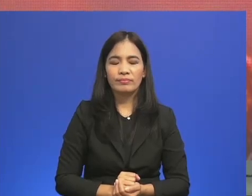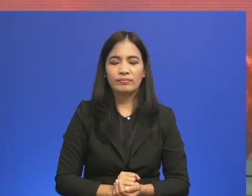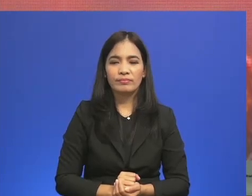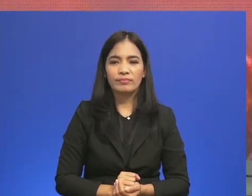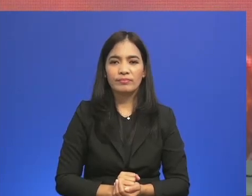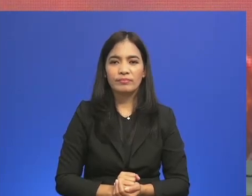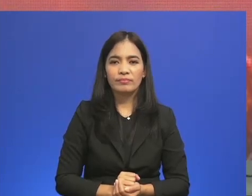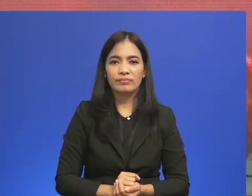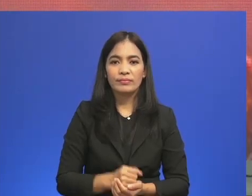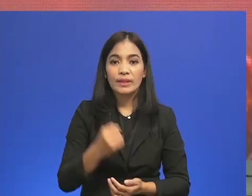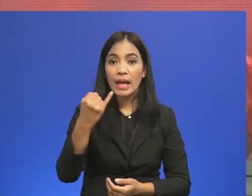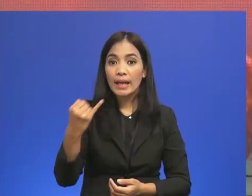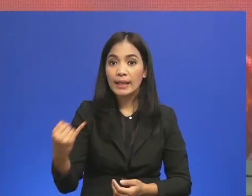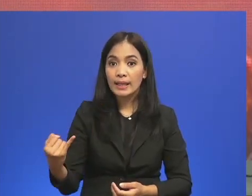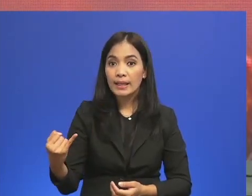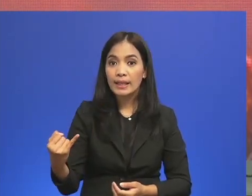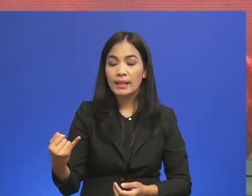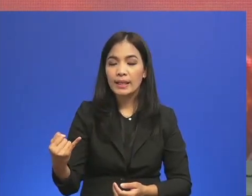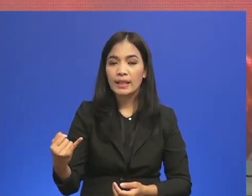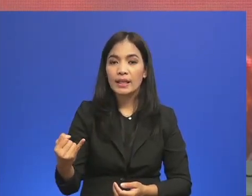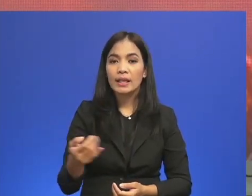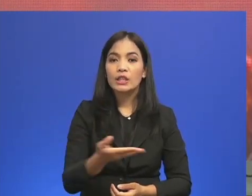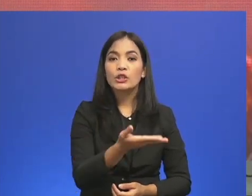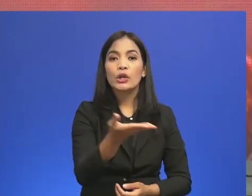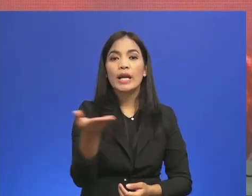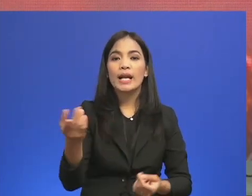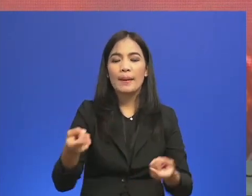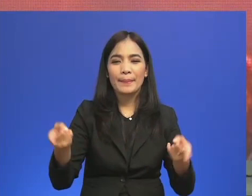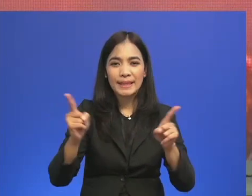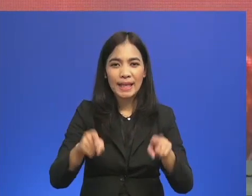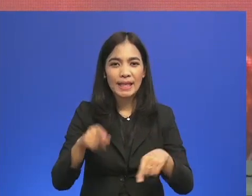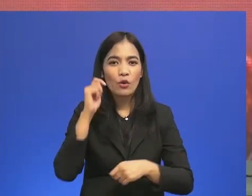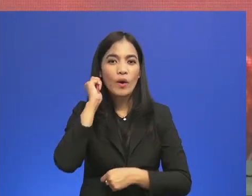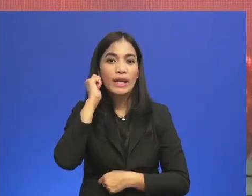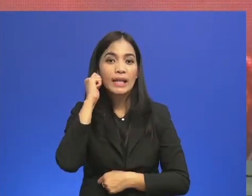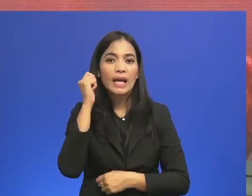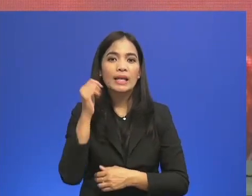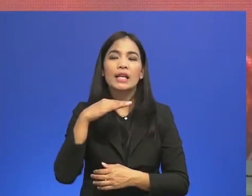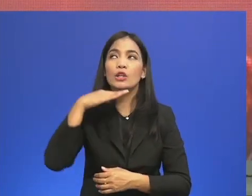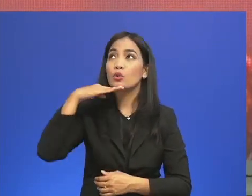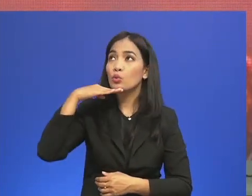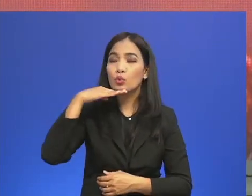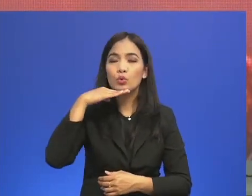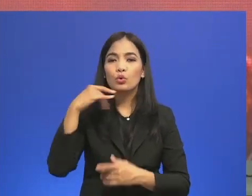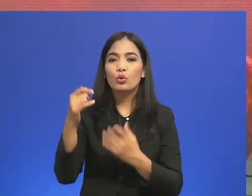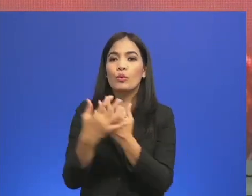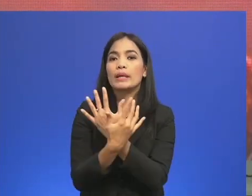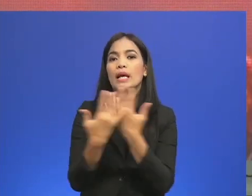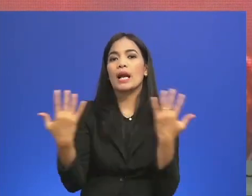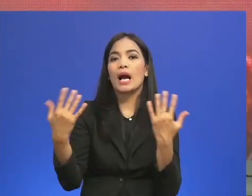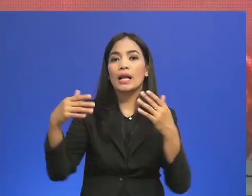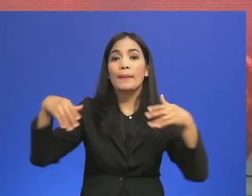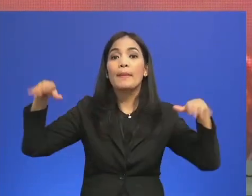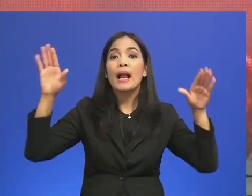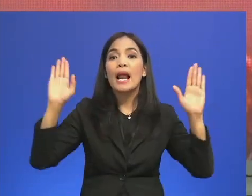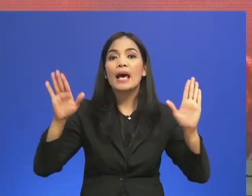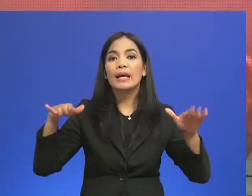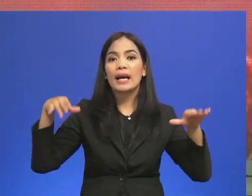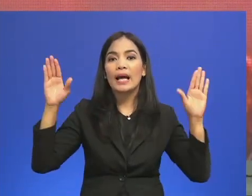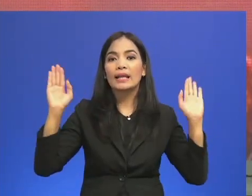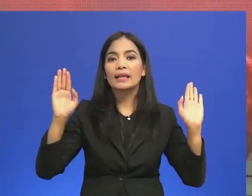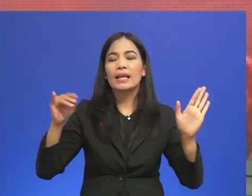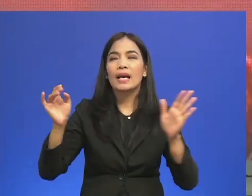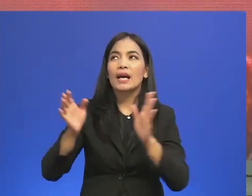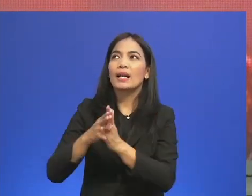Sehingga saudara menjadi wanita yang dinantikan para malaikat di surga.